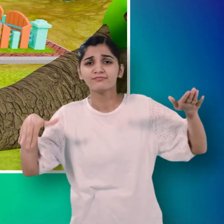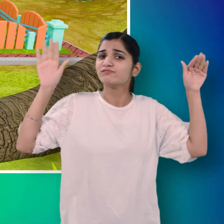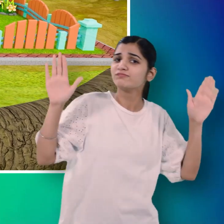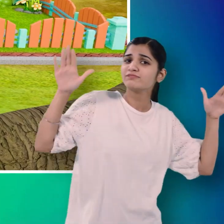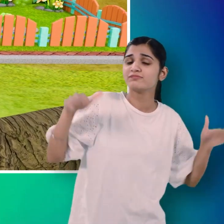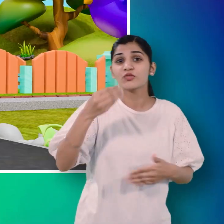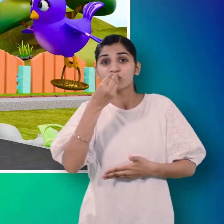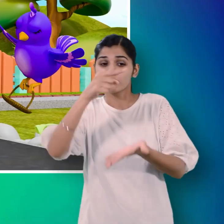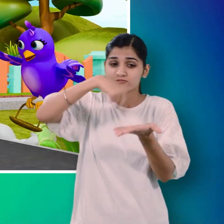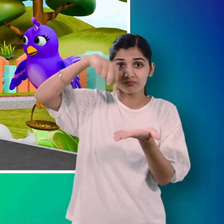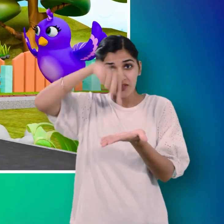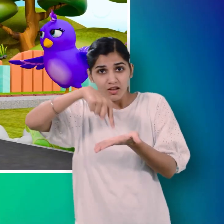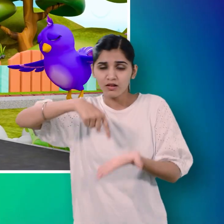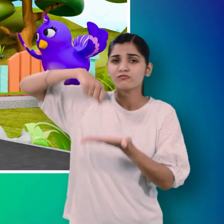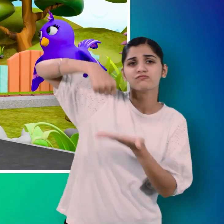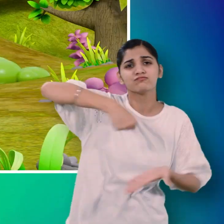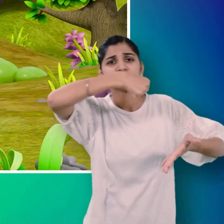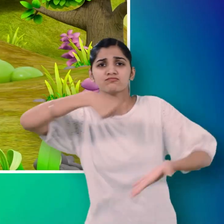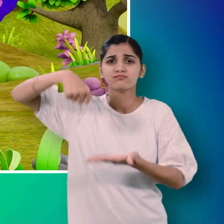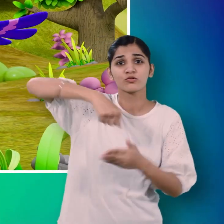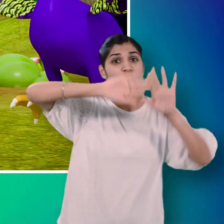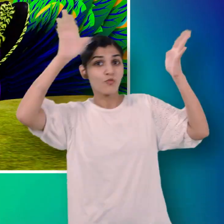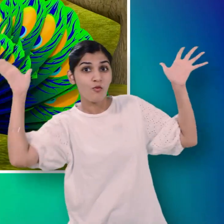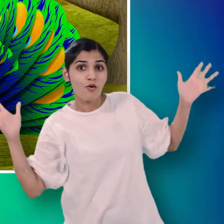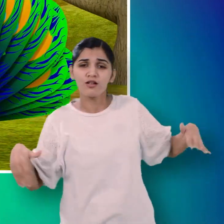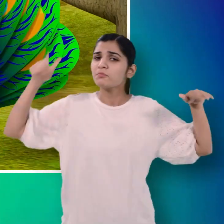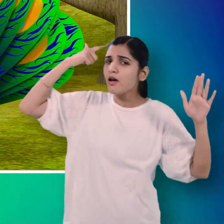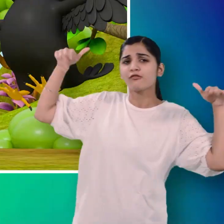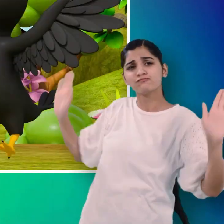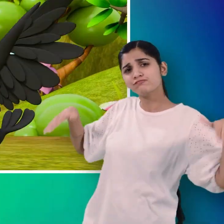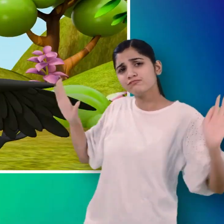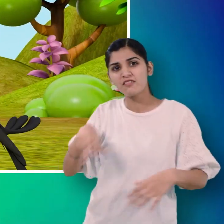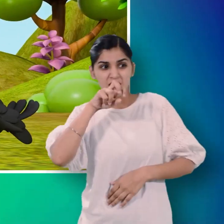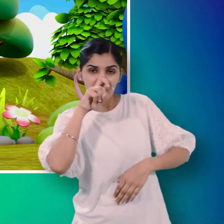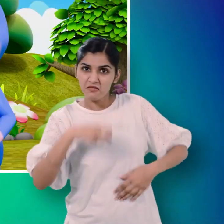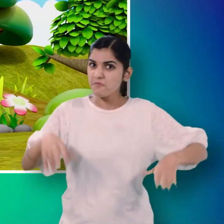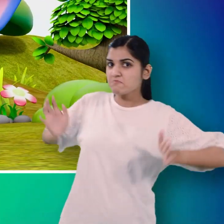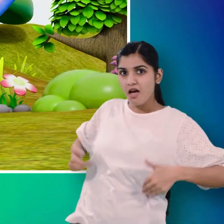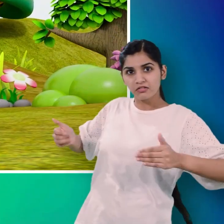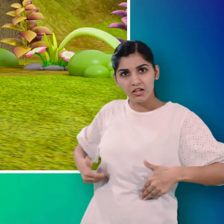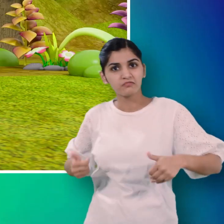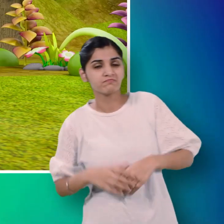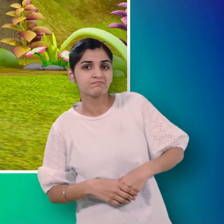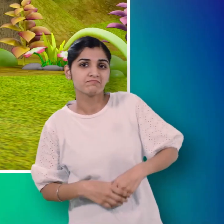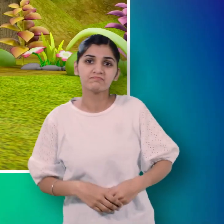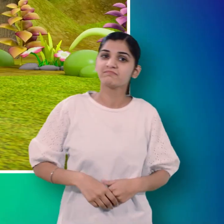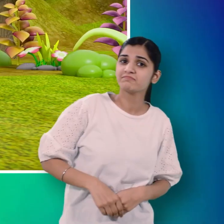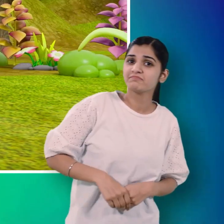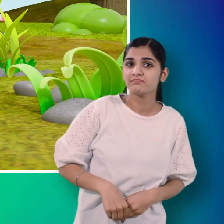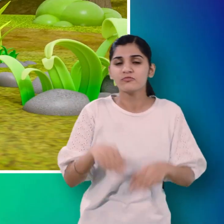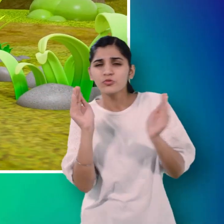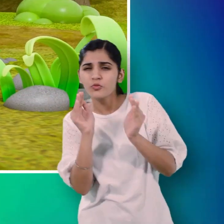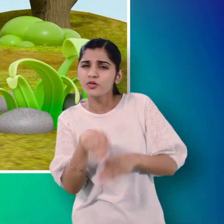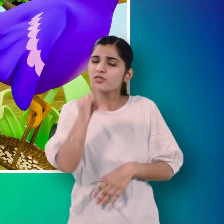चुन चुन करती आए चिड़िया, दाल का दाना लाए चिड़िया। मोर भी आया, कौवा भी आया, चूहा भी आया, बंदर भी आया।